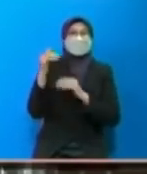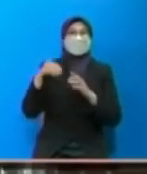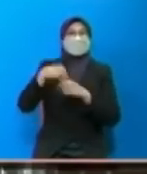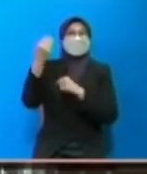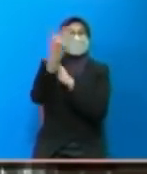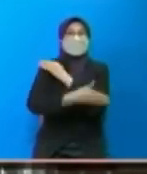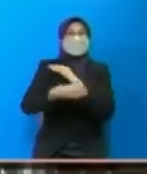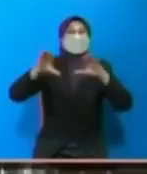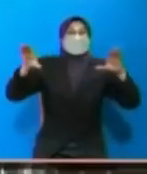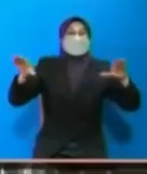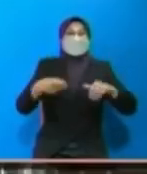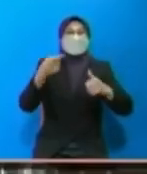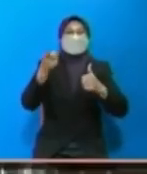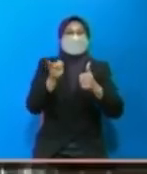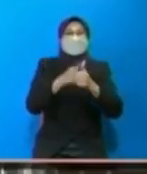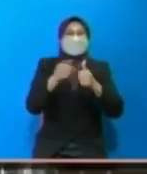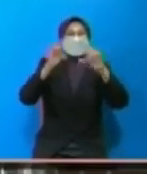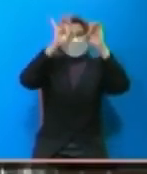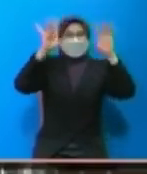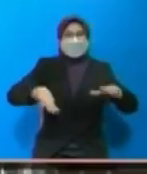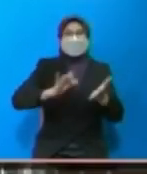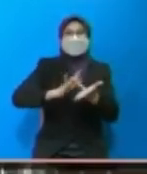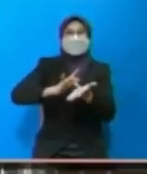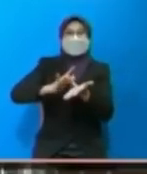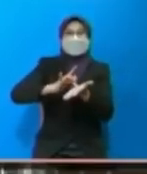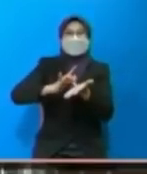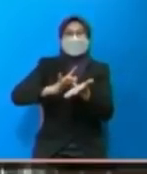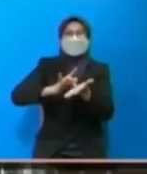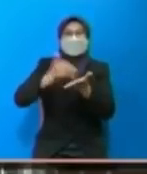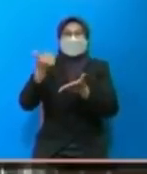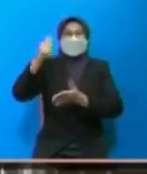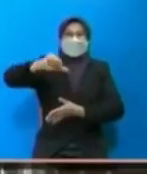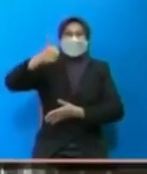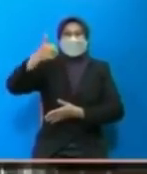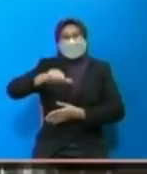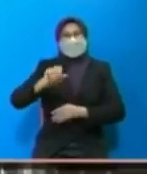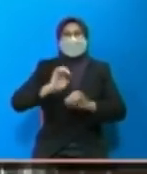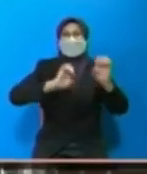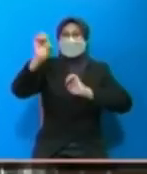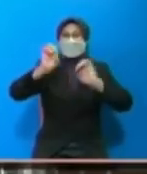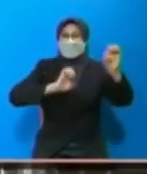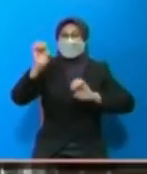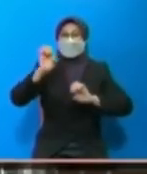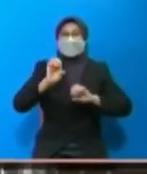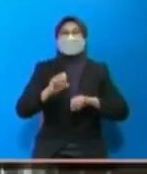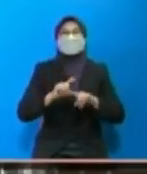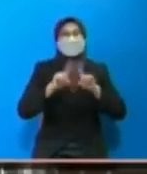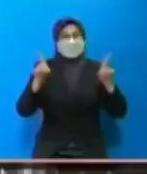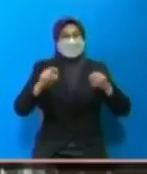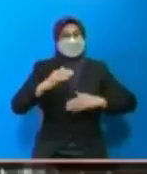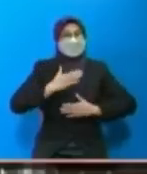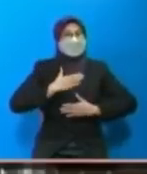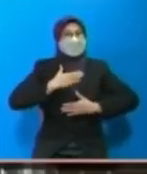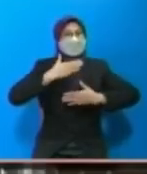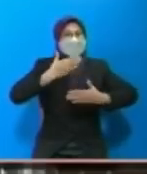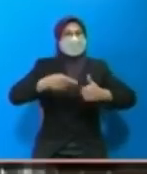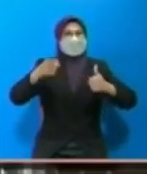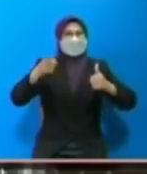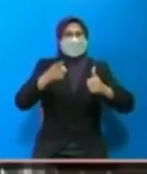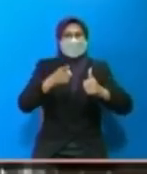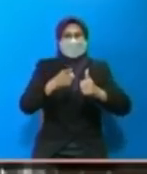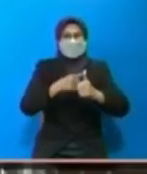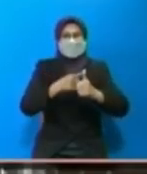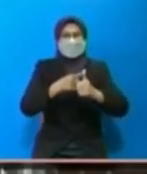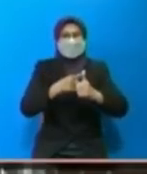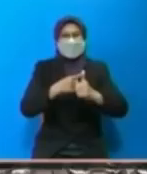komitmen ujian clinical 1.bab tapi mereka buat dulu komitmen procurement truk